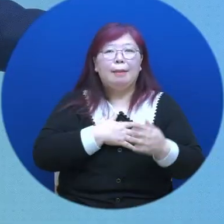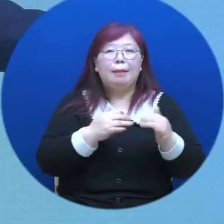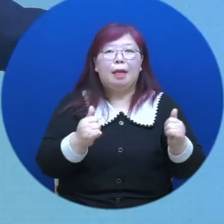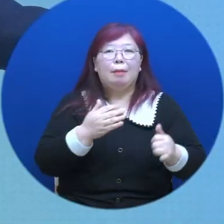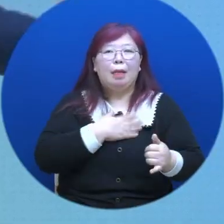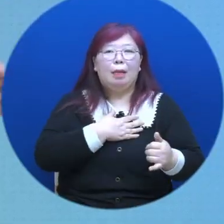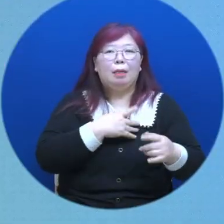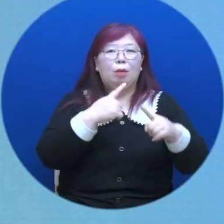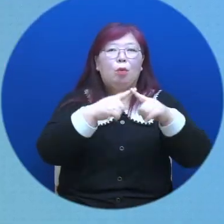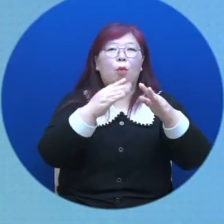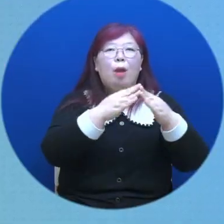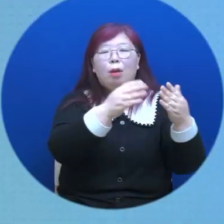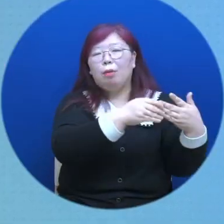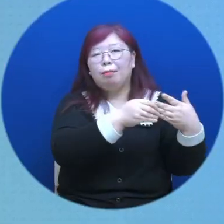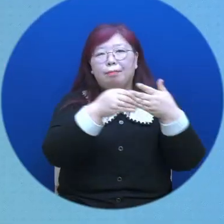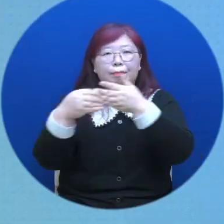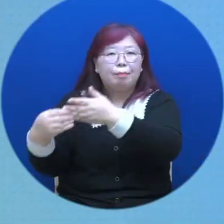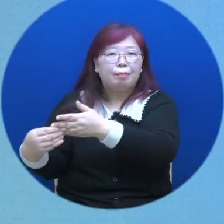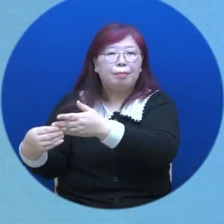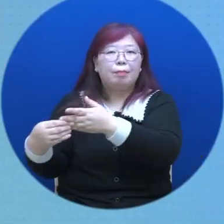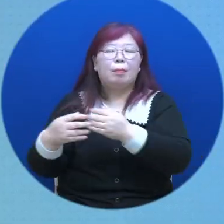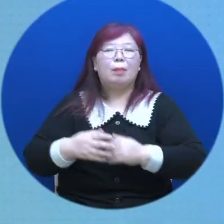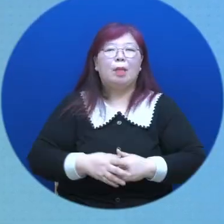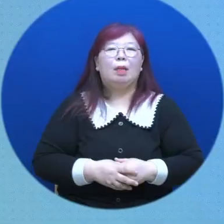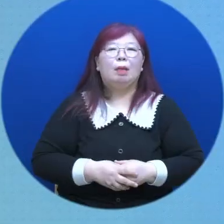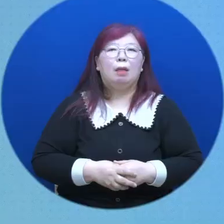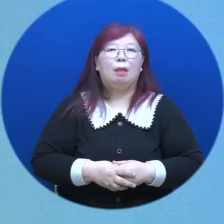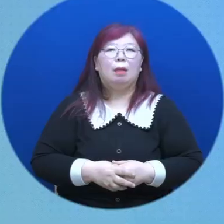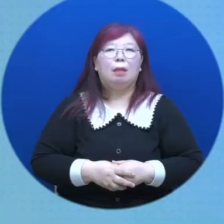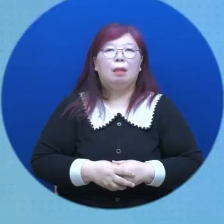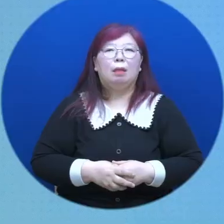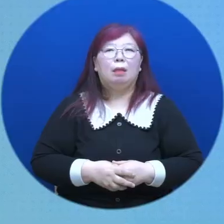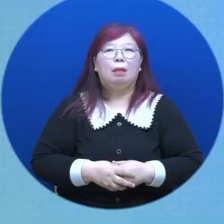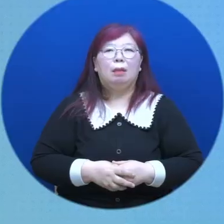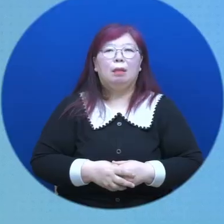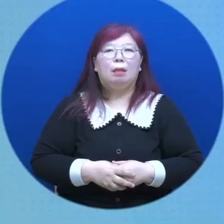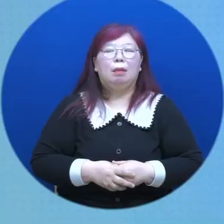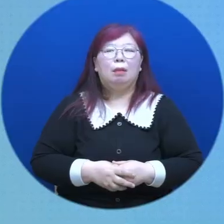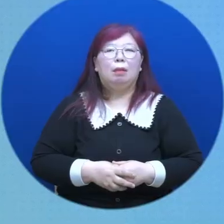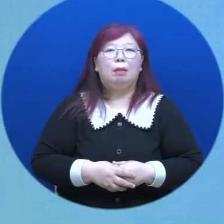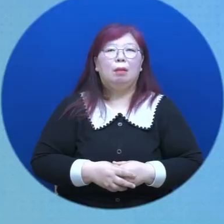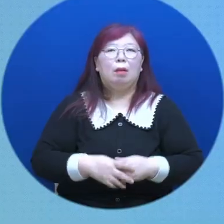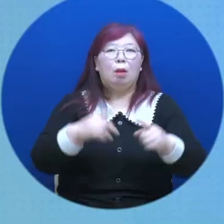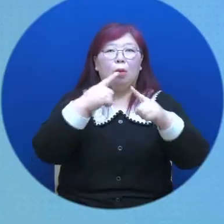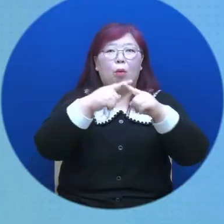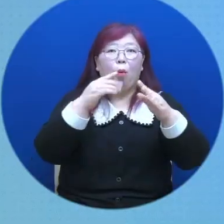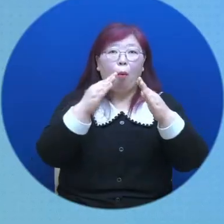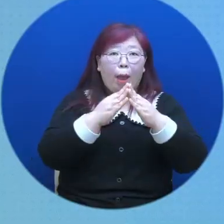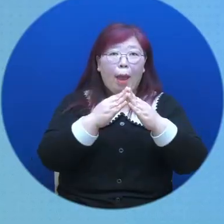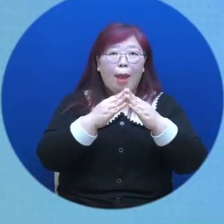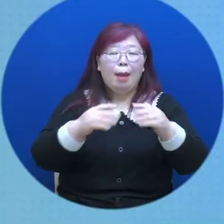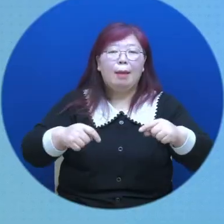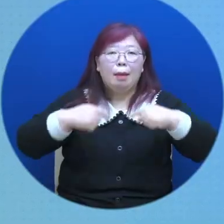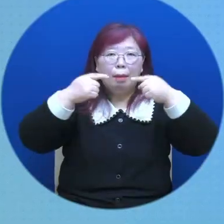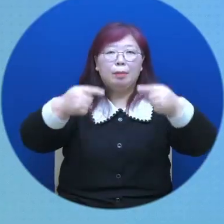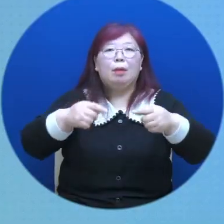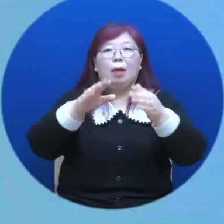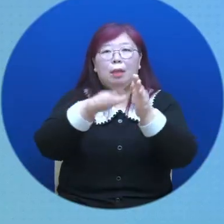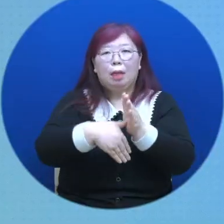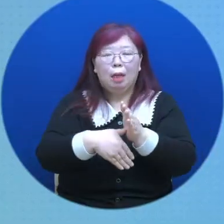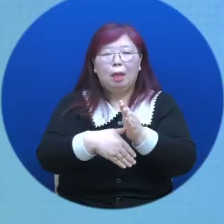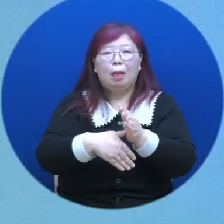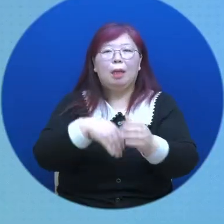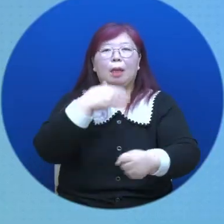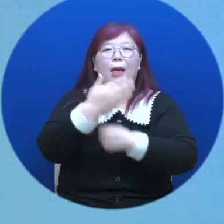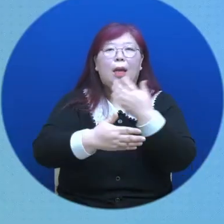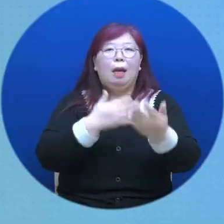전도했습니다. 그래서 교회에 출석을 하게 되었었죠. 그런데 출석을 하면서 하나님께